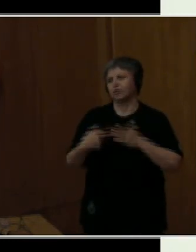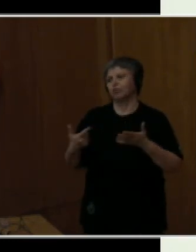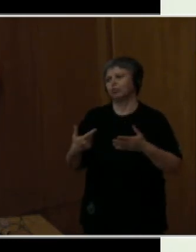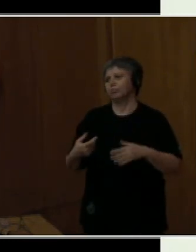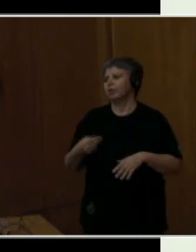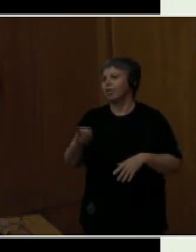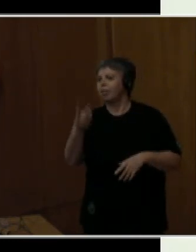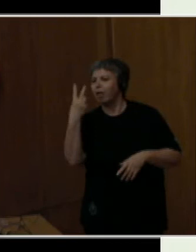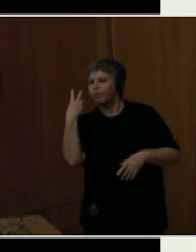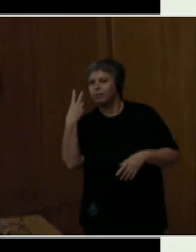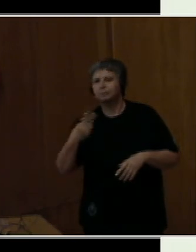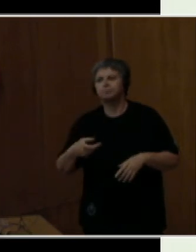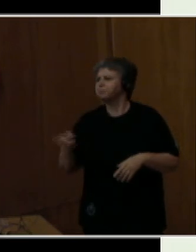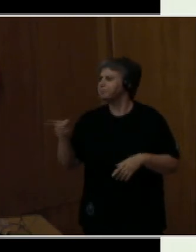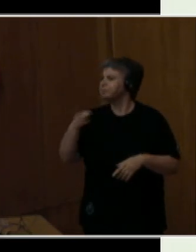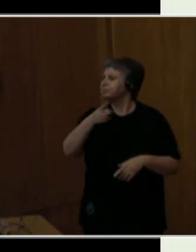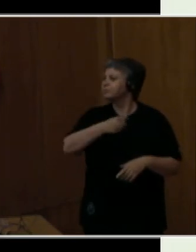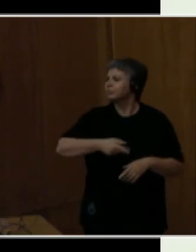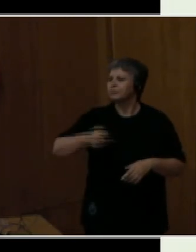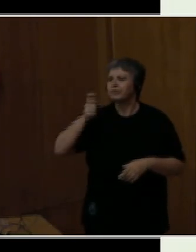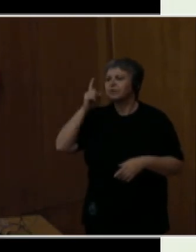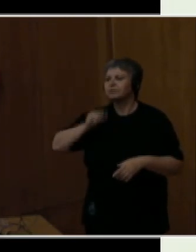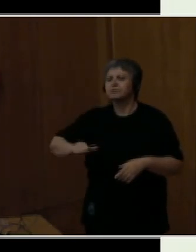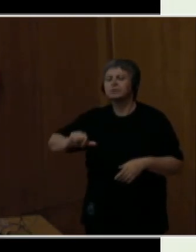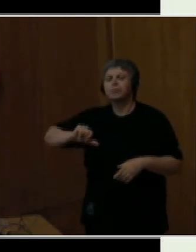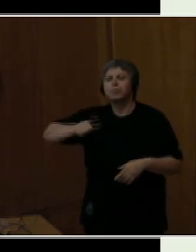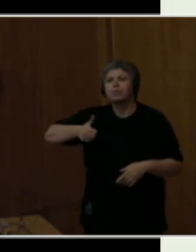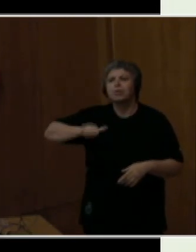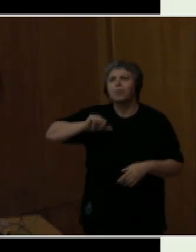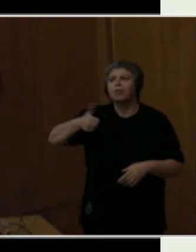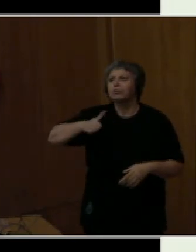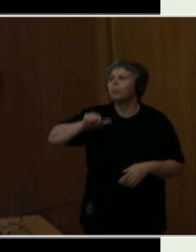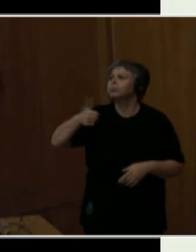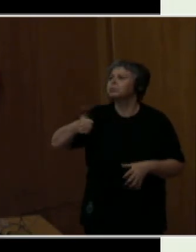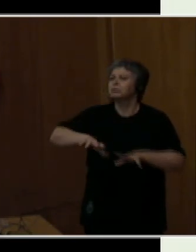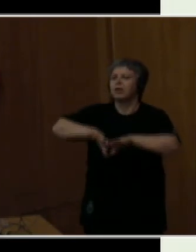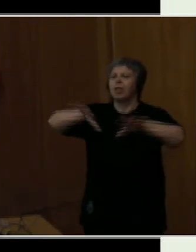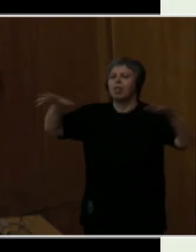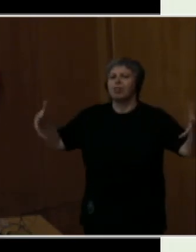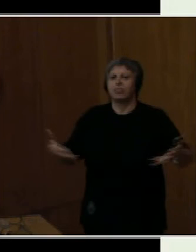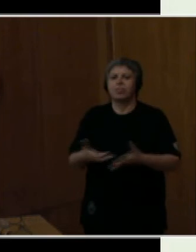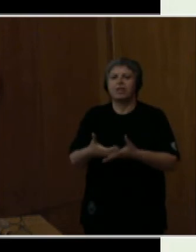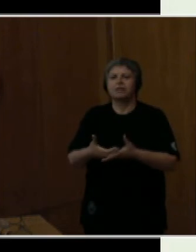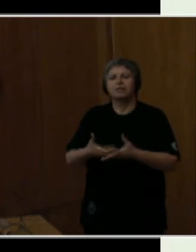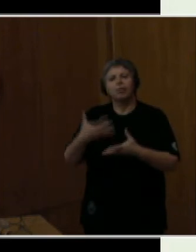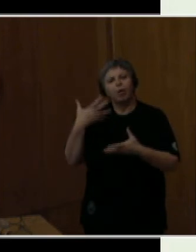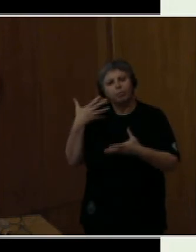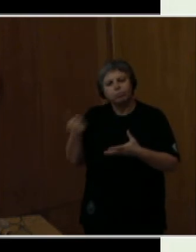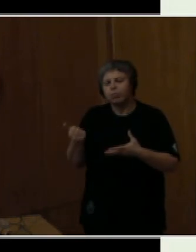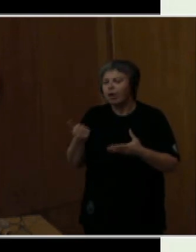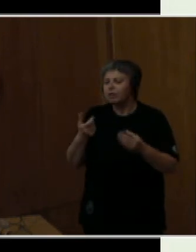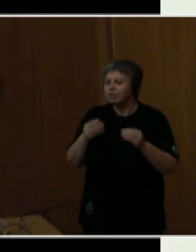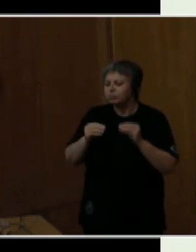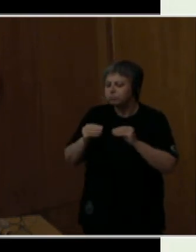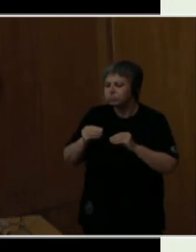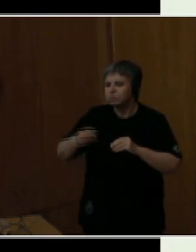Έχει κανείς εικόνα του ποιο ήταν το πρώτο οπτικό δίκτυο, το πρώτο δίκτυο φωτός, ας πούμε, το πρώτο δίκτυο επικοινωνίας